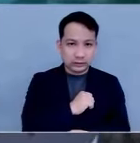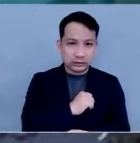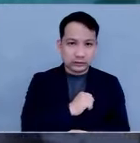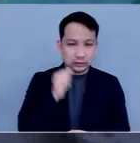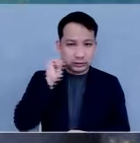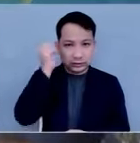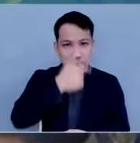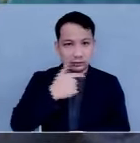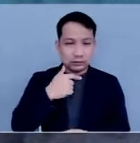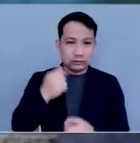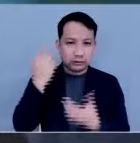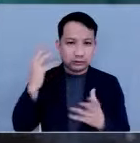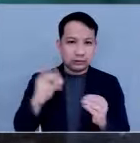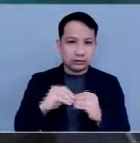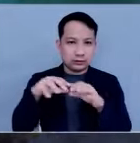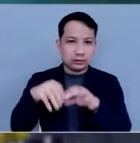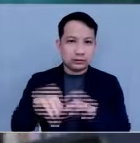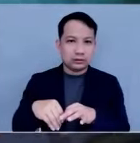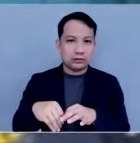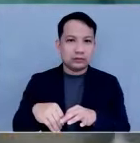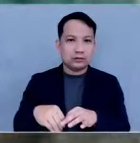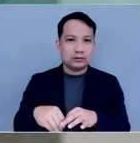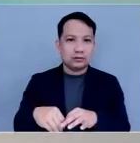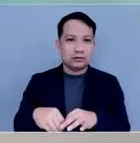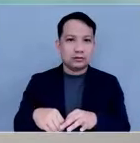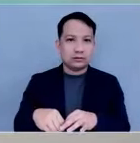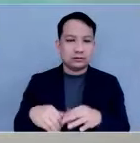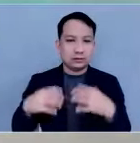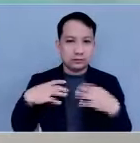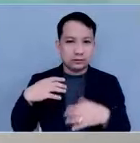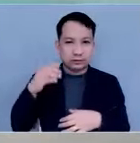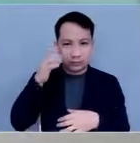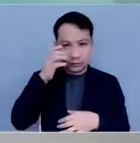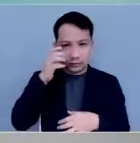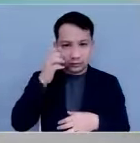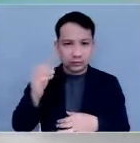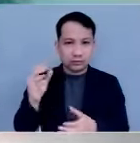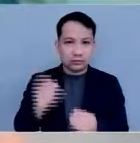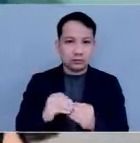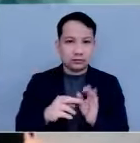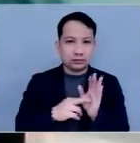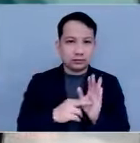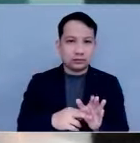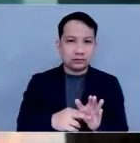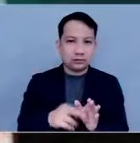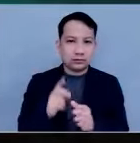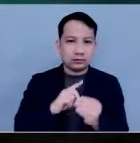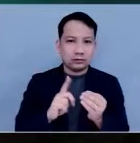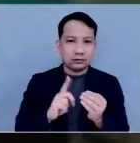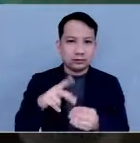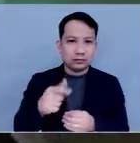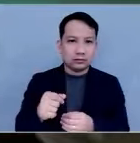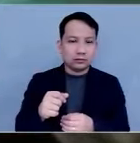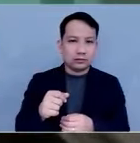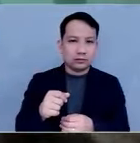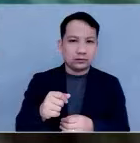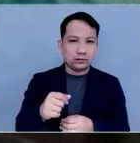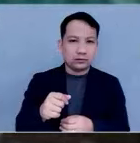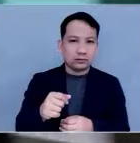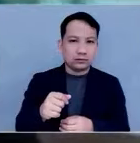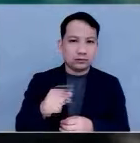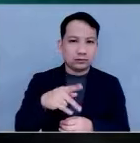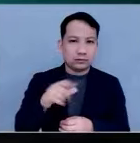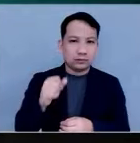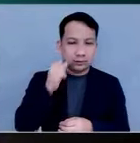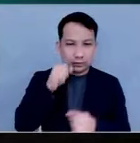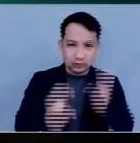kay Guo, dumalo rin sa pagdinig si Cassandra Ong, ang kinatawa ng Lucky South 99 POGO Hub sa Porac, Pampanga, pati si Sheila